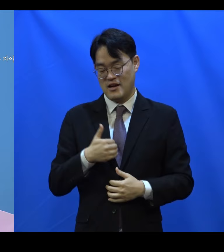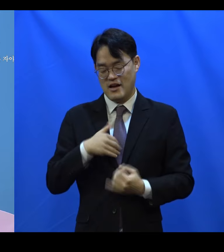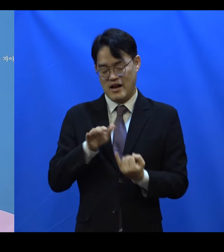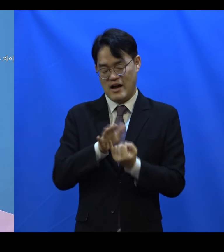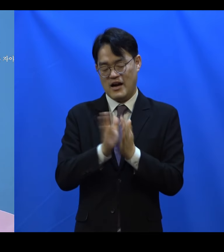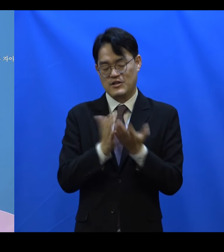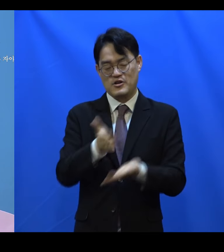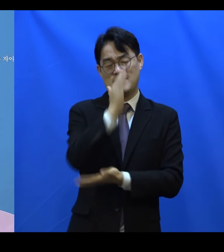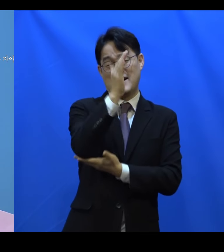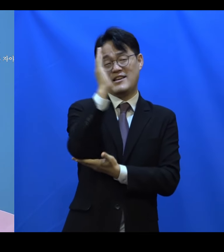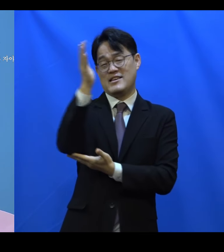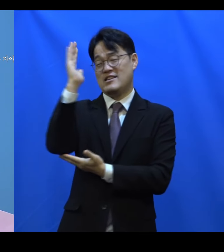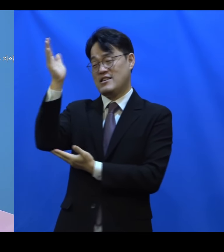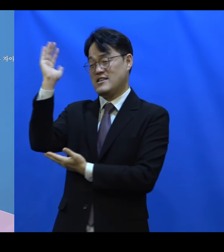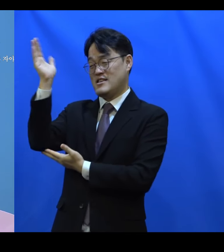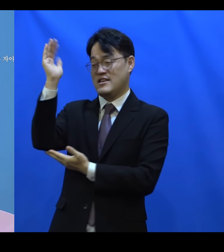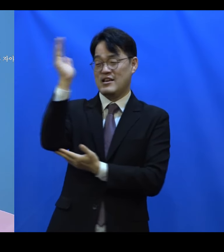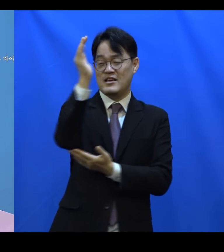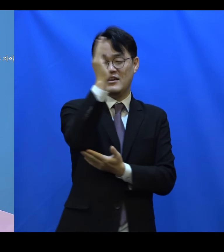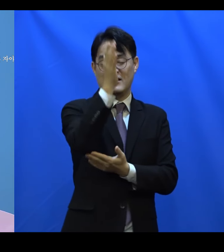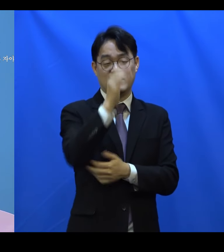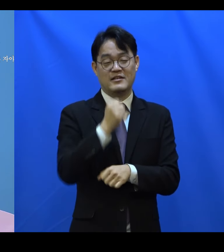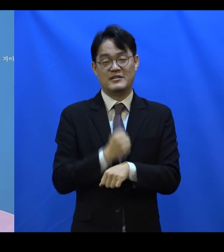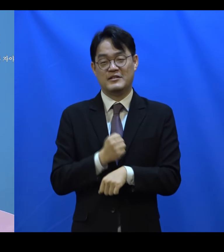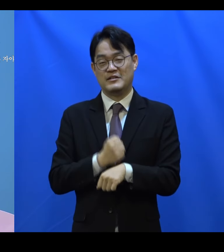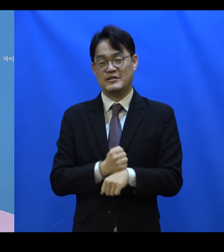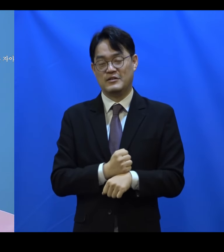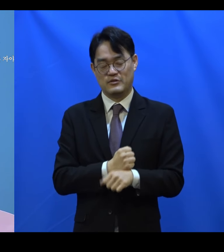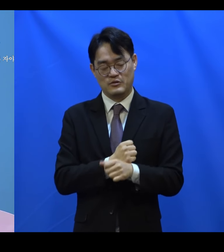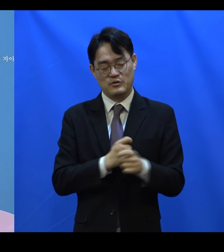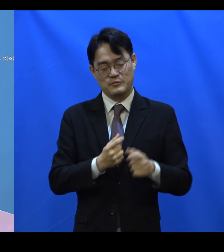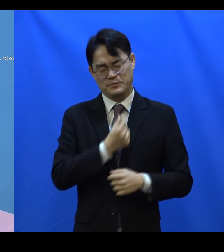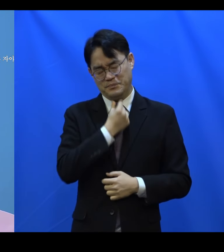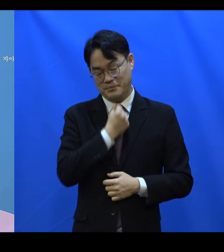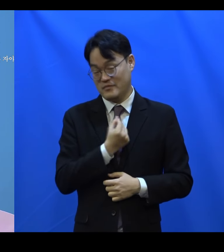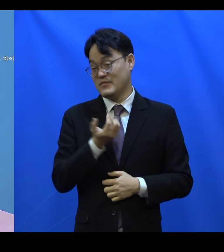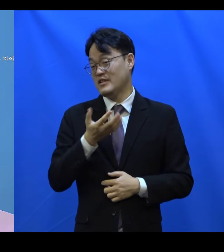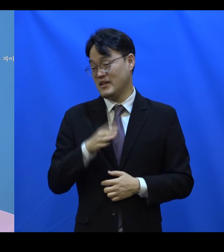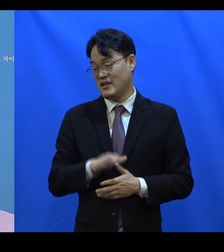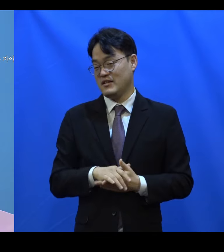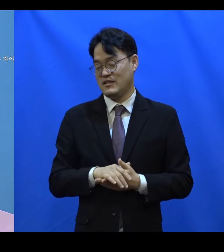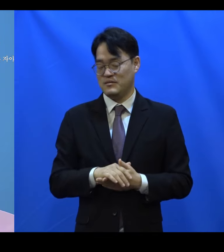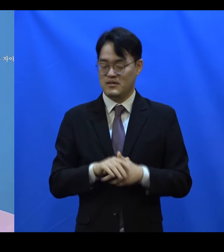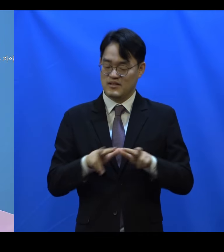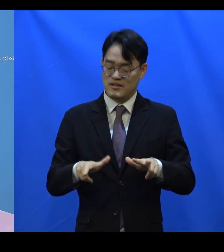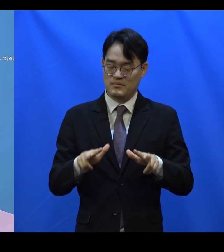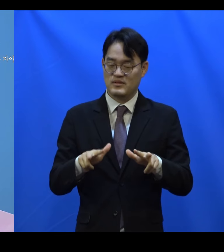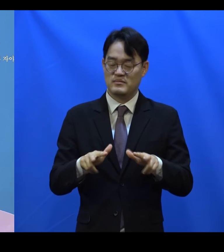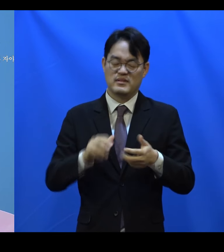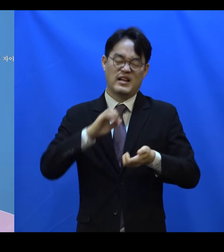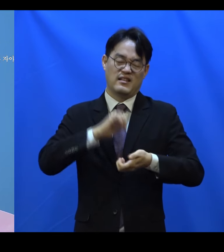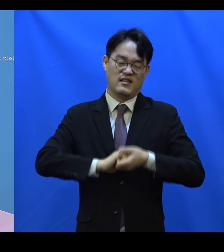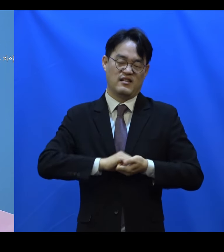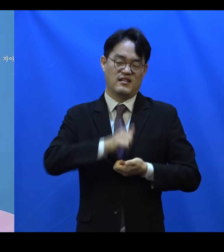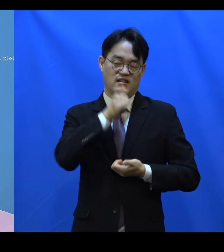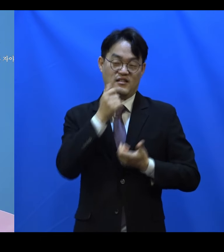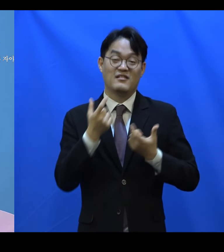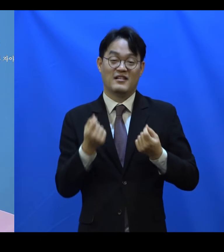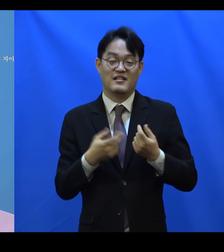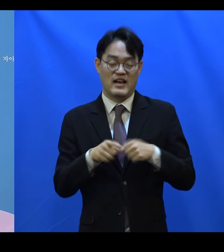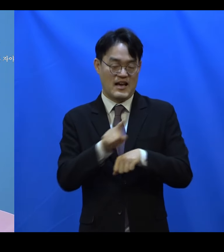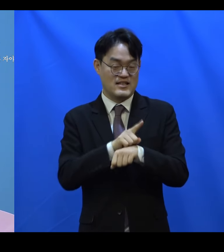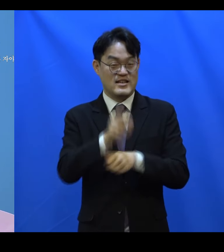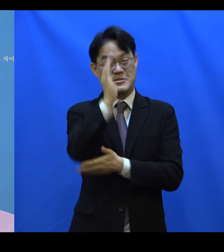아침 저녁으로 이렇게 좀 쉬면서 이렇게 하면은 좀 굉장히 좋을 텐데 여기서는 한계가 좀 있습니다. 또